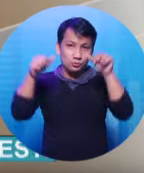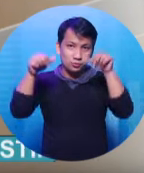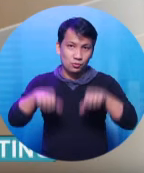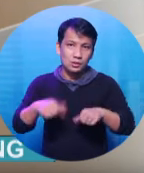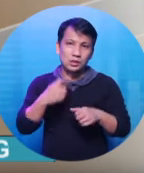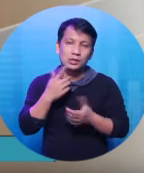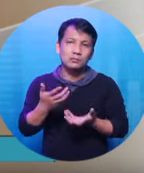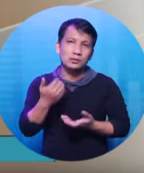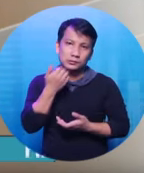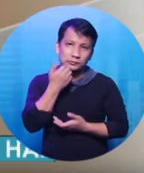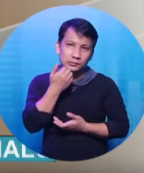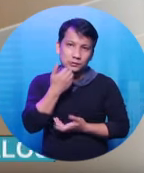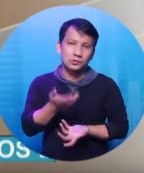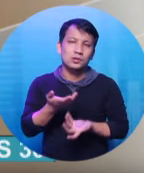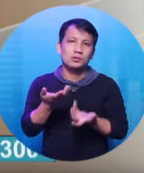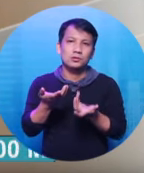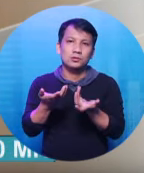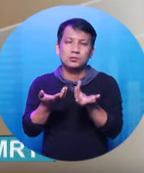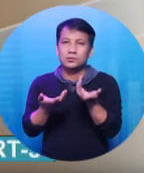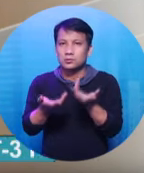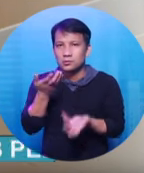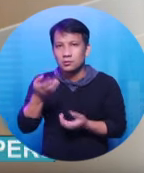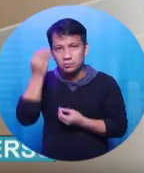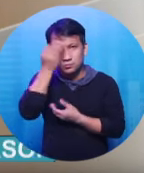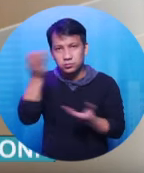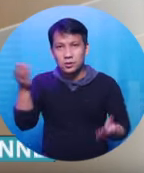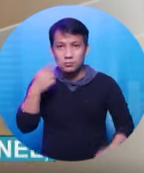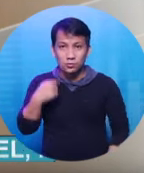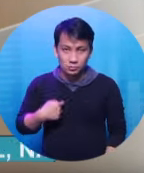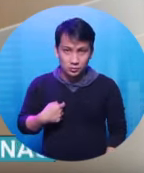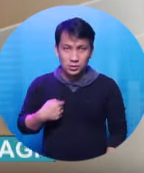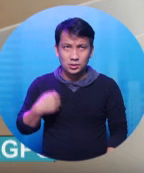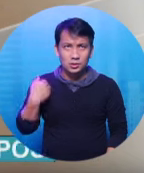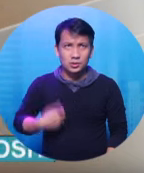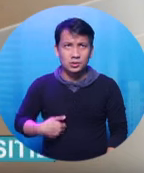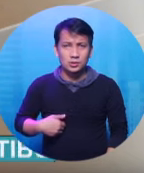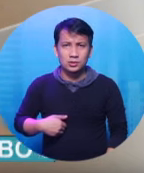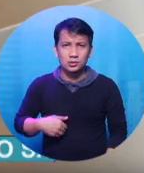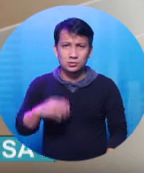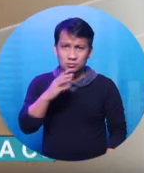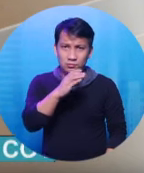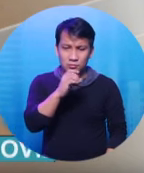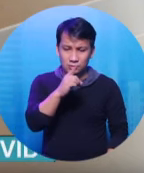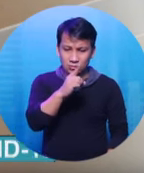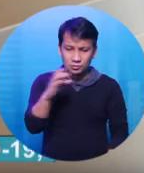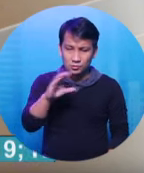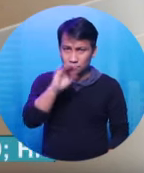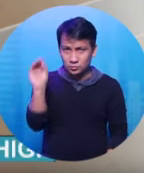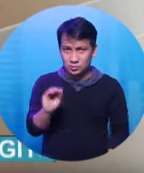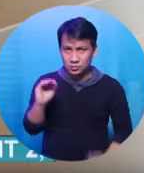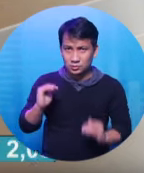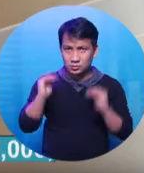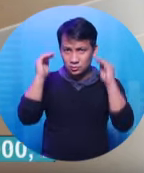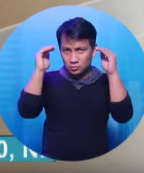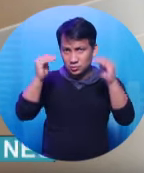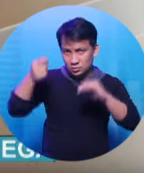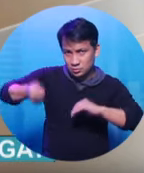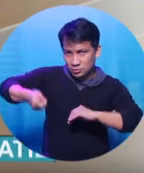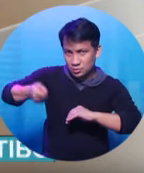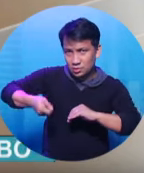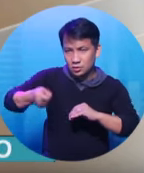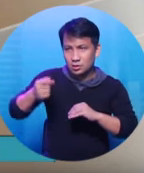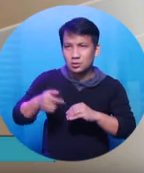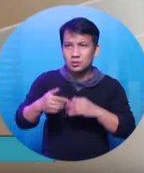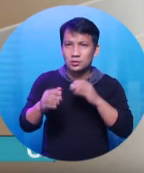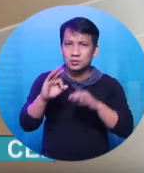ninyo. At yeah, at ito po ay para sa akin po, 100%, ito po ay maakit sa judge. And you know, kapag naakit na po ito sa judge